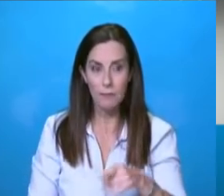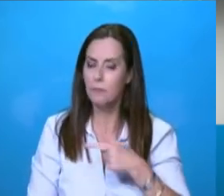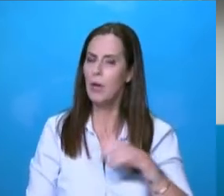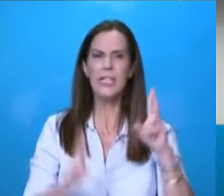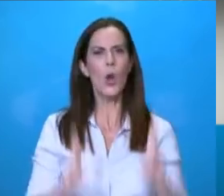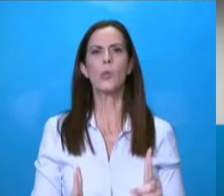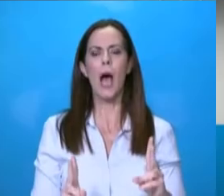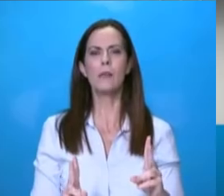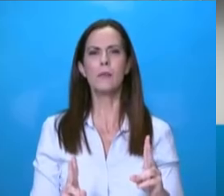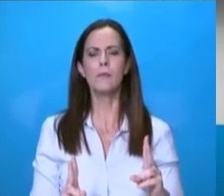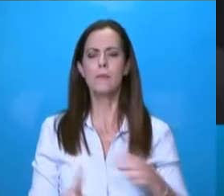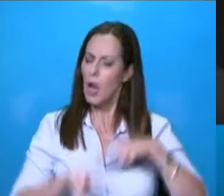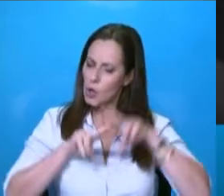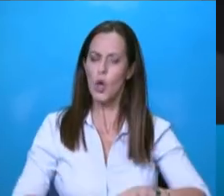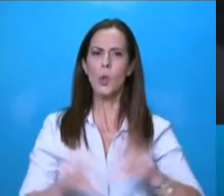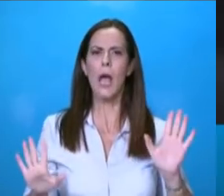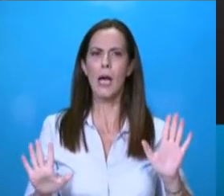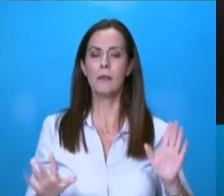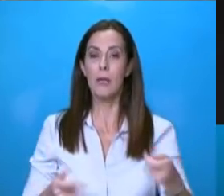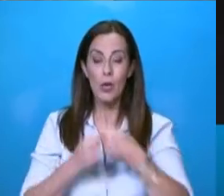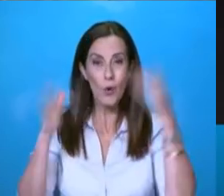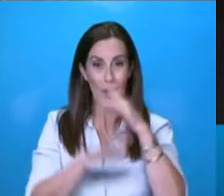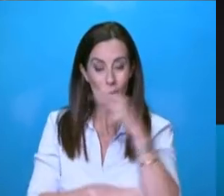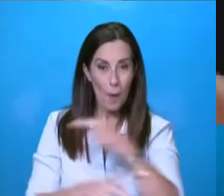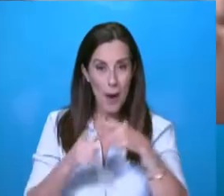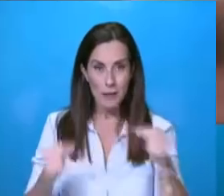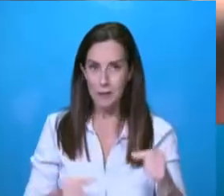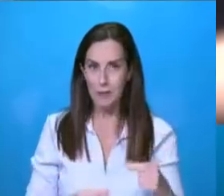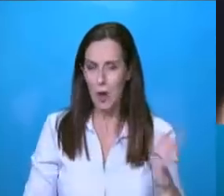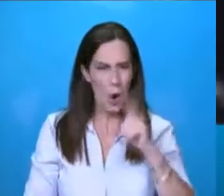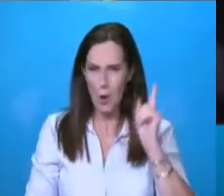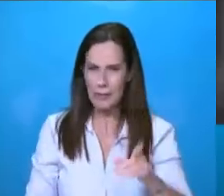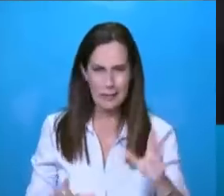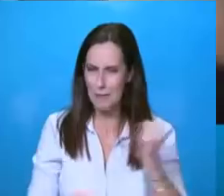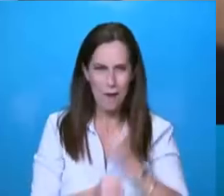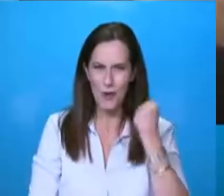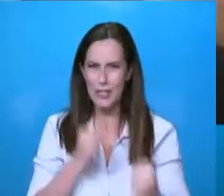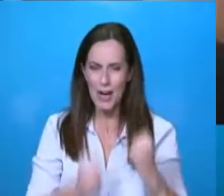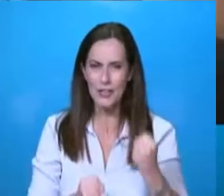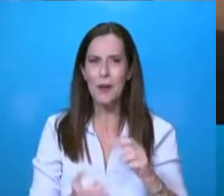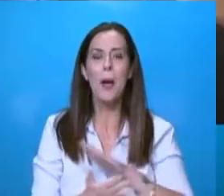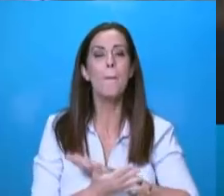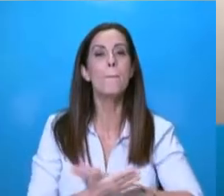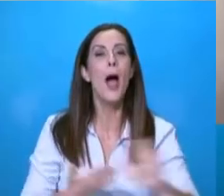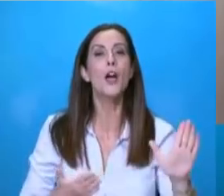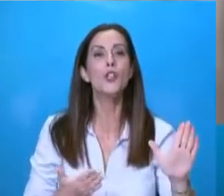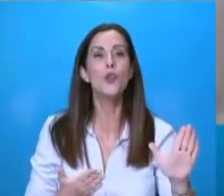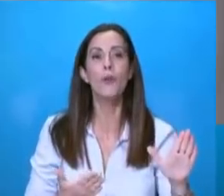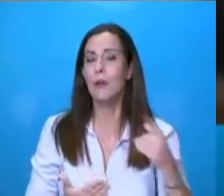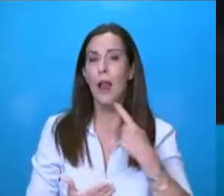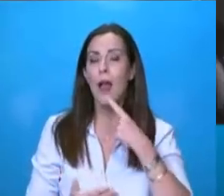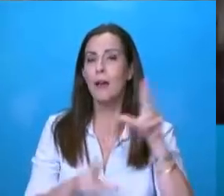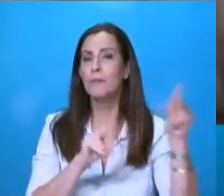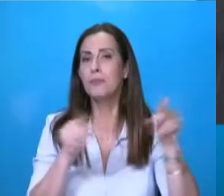זז. לא זז. ארגוני הטרור ברצועה לא היו צריכים לעבוד קשה, אלא פשוט לצטט את יריביו הפוליטיים